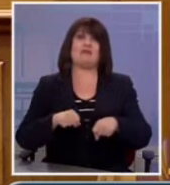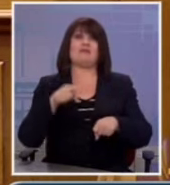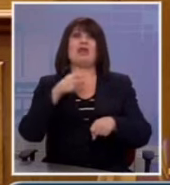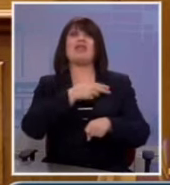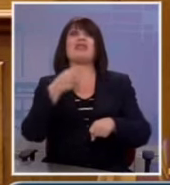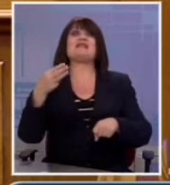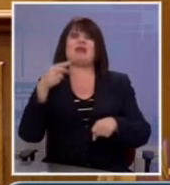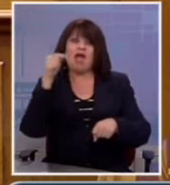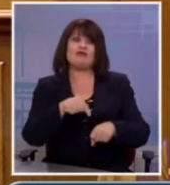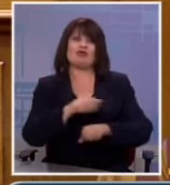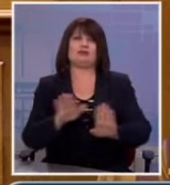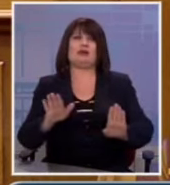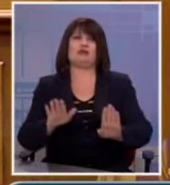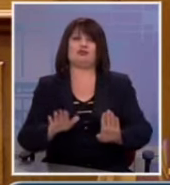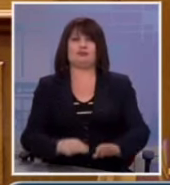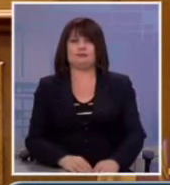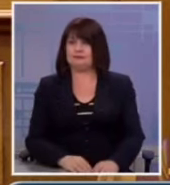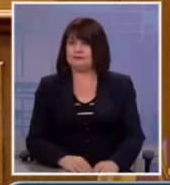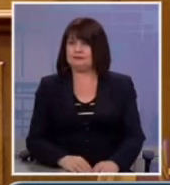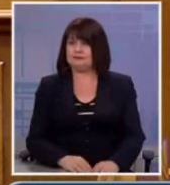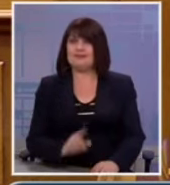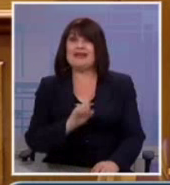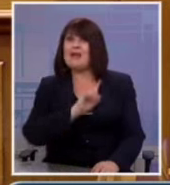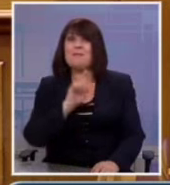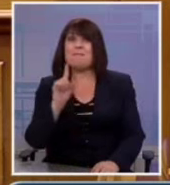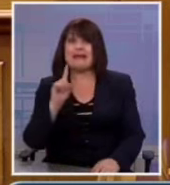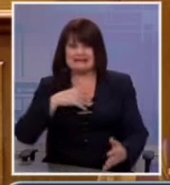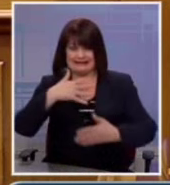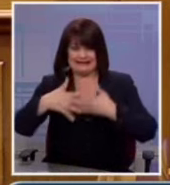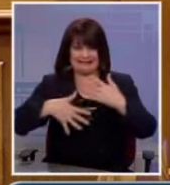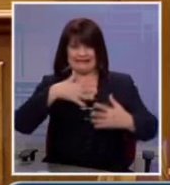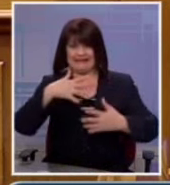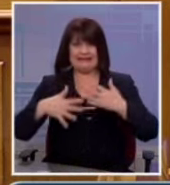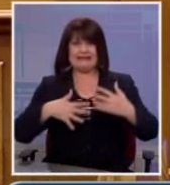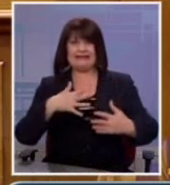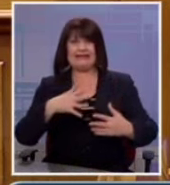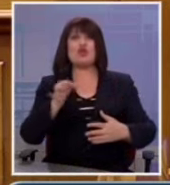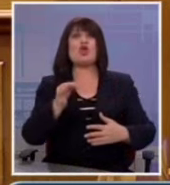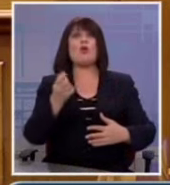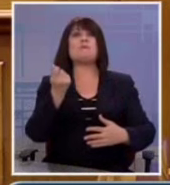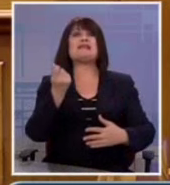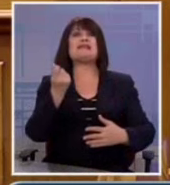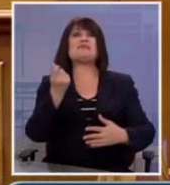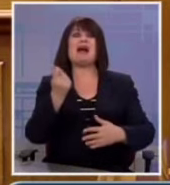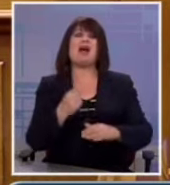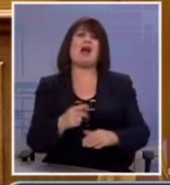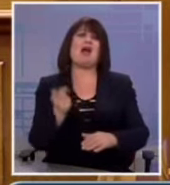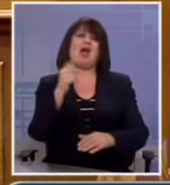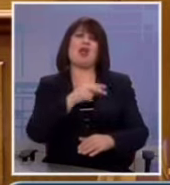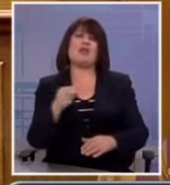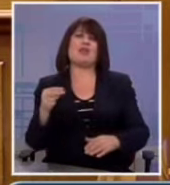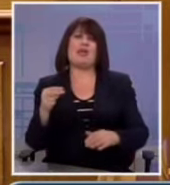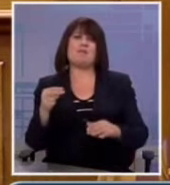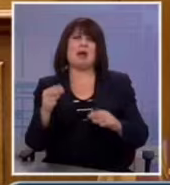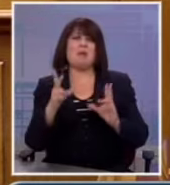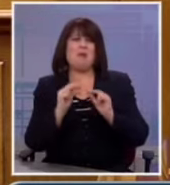θεσμών. Μην περιτυλίγουμε αυτή τη συζήτηση με το θέμα του νομίσματος. Μην τροφοδοτούμε σενάρια